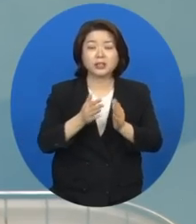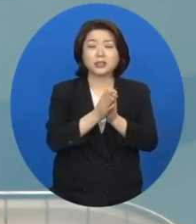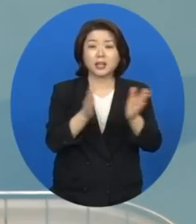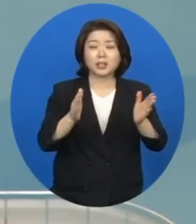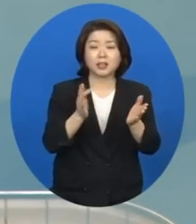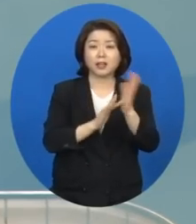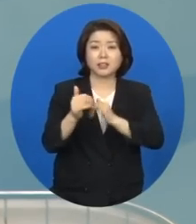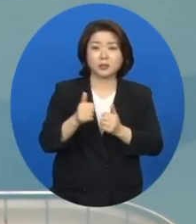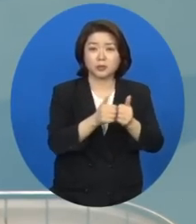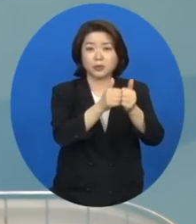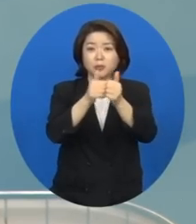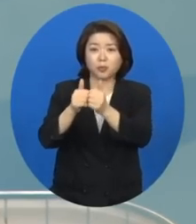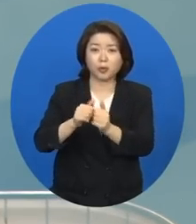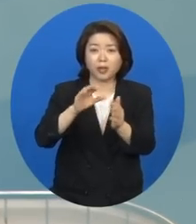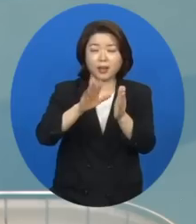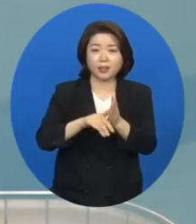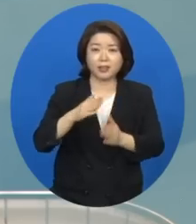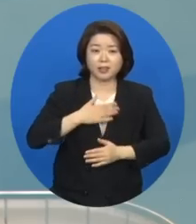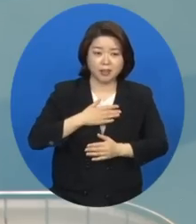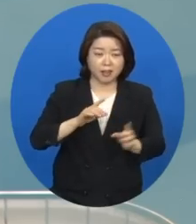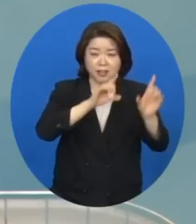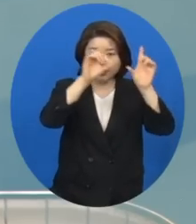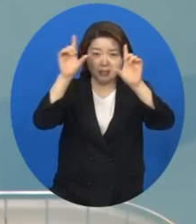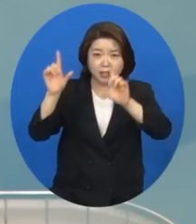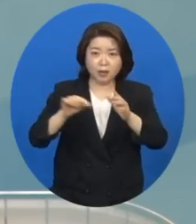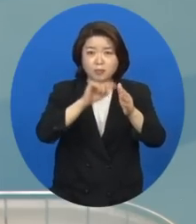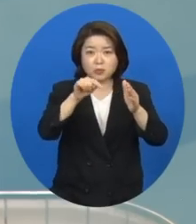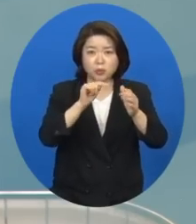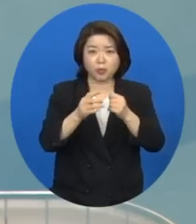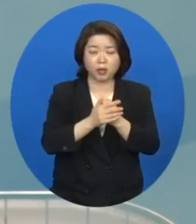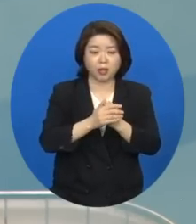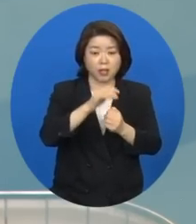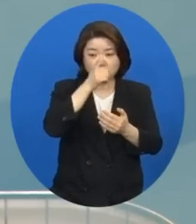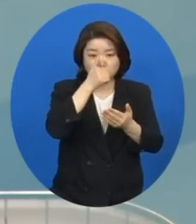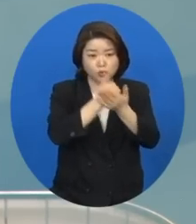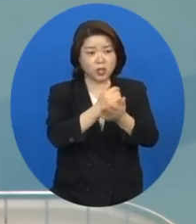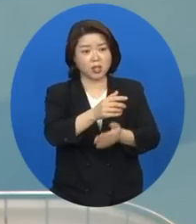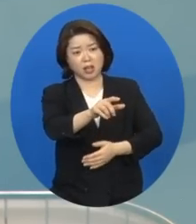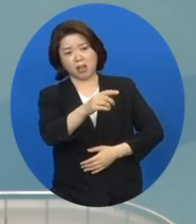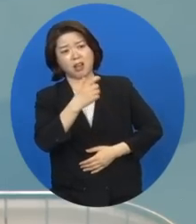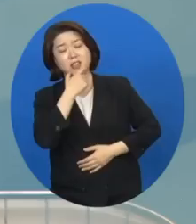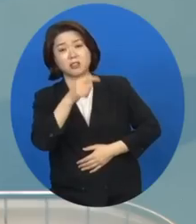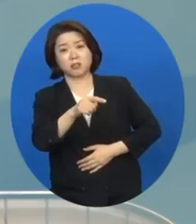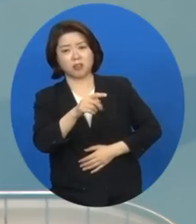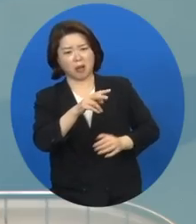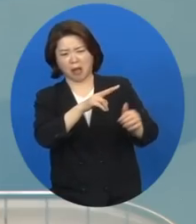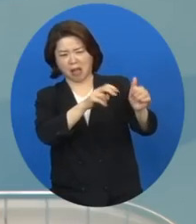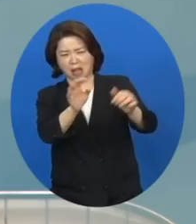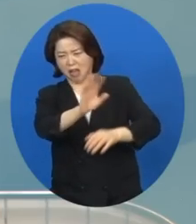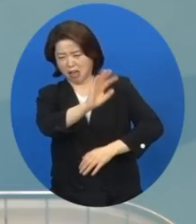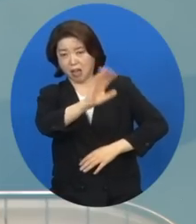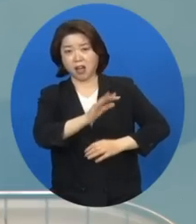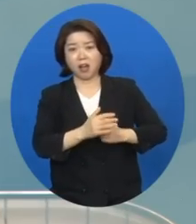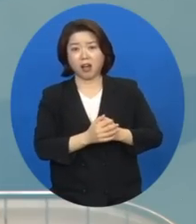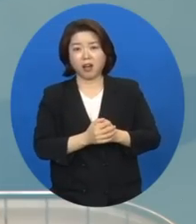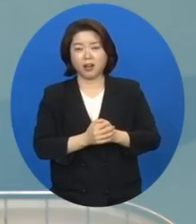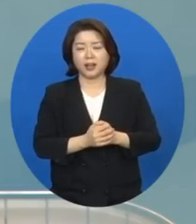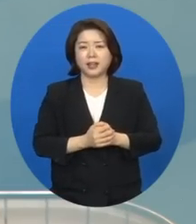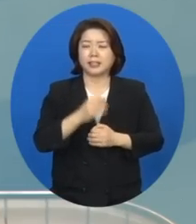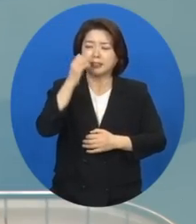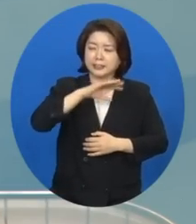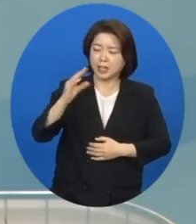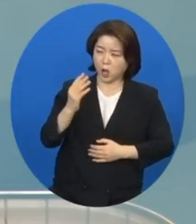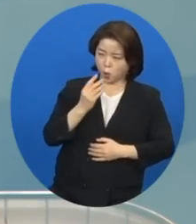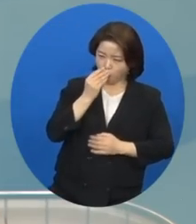예수님과 동행하면서 제 삶 가운데 죄가 싫어져요. 죄가 미워져요. 그냥 거룩한 자로